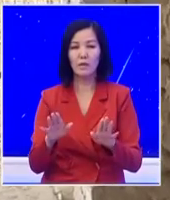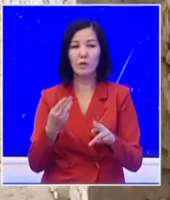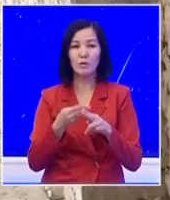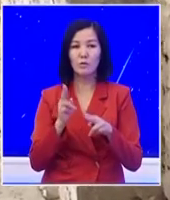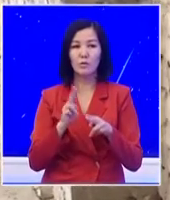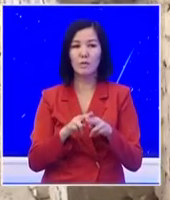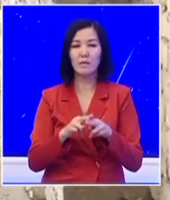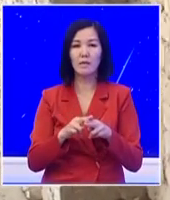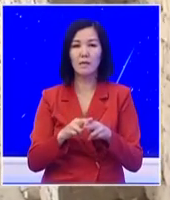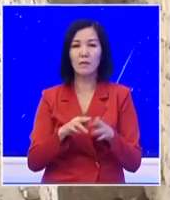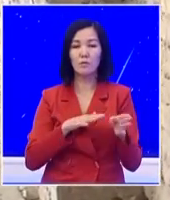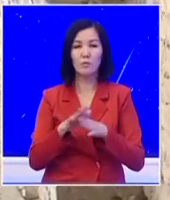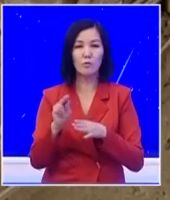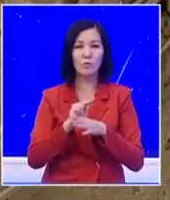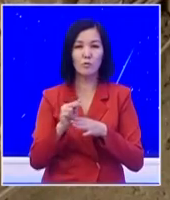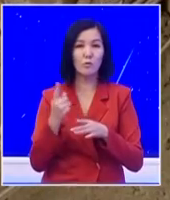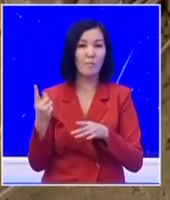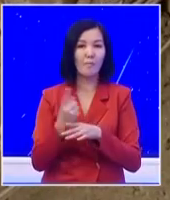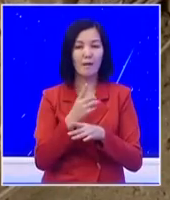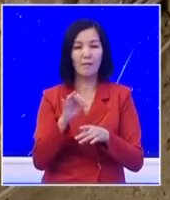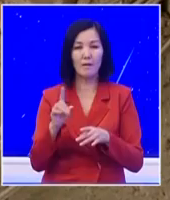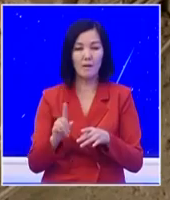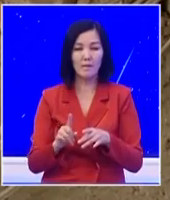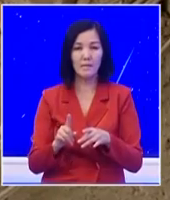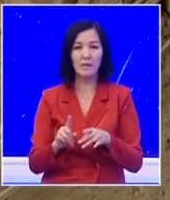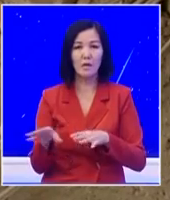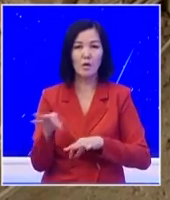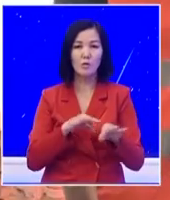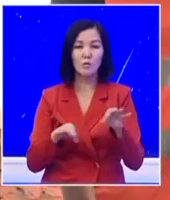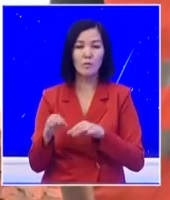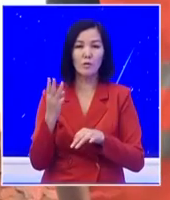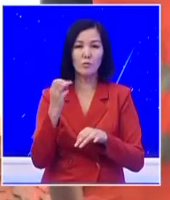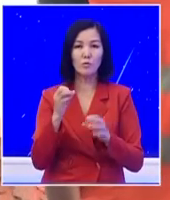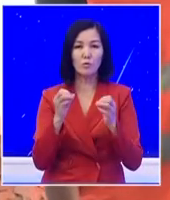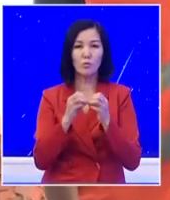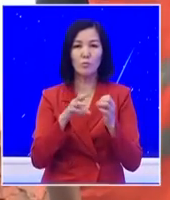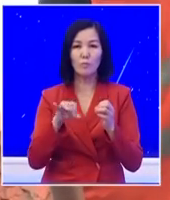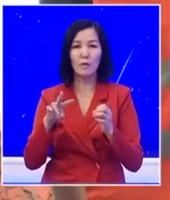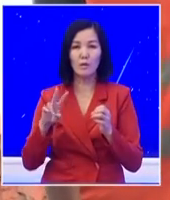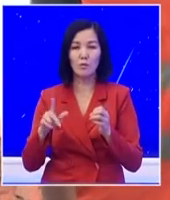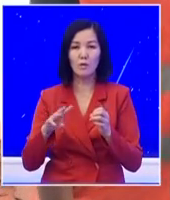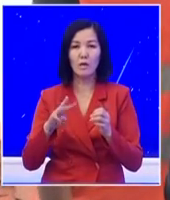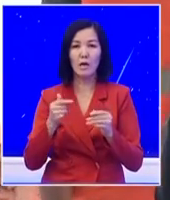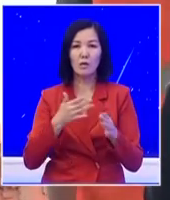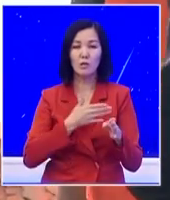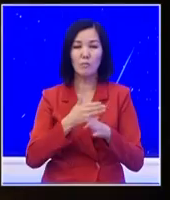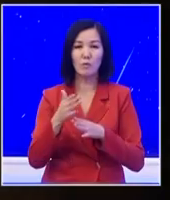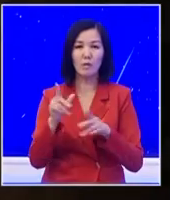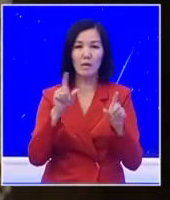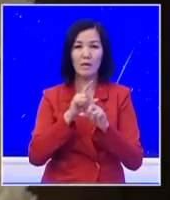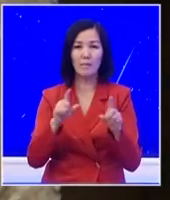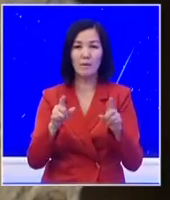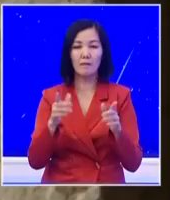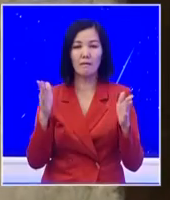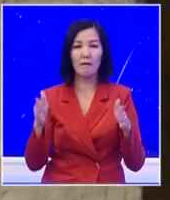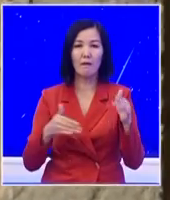дәл осындай күрделі жөндеудің жүргізіліп отырғаны алғаш. Оған жобаясында 310 миллион теңге бөлінген. Қазір ғимараттың тек қабырғалары